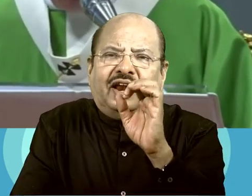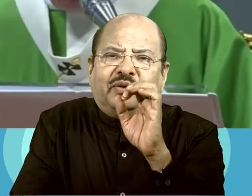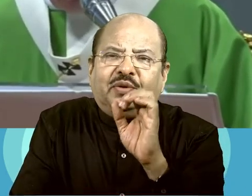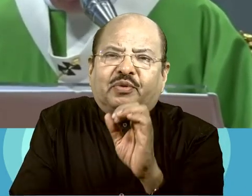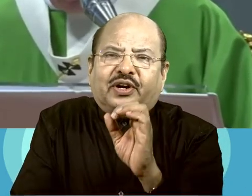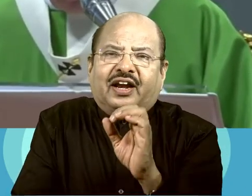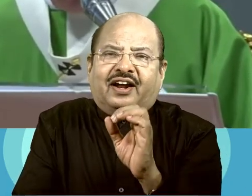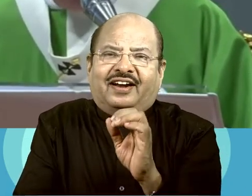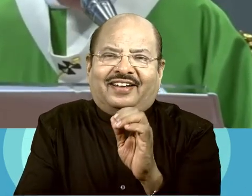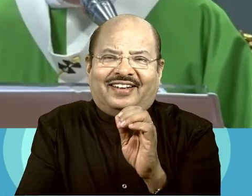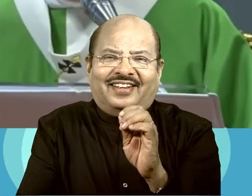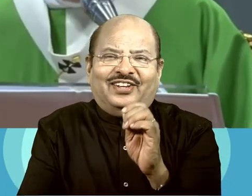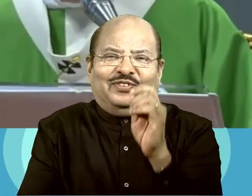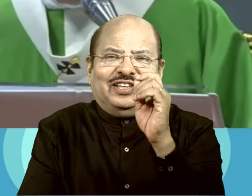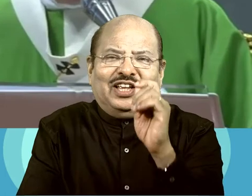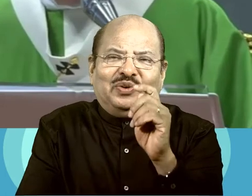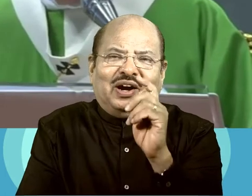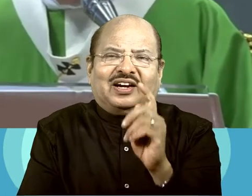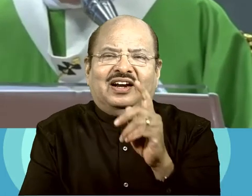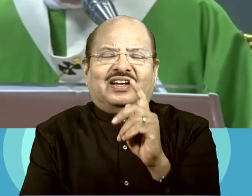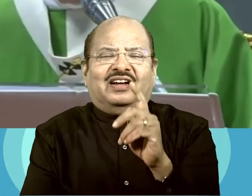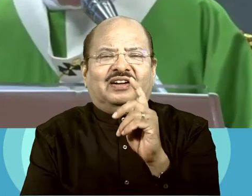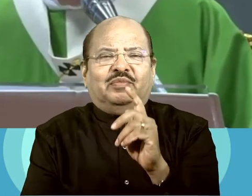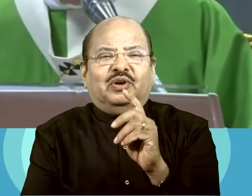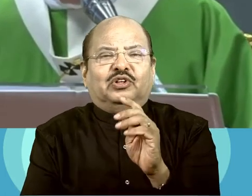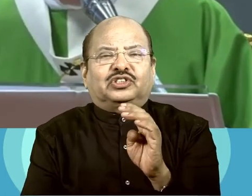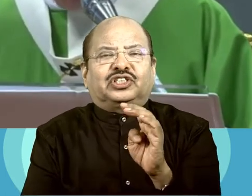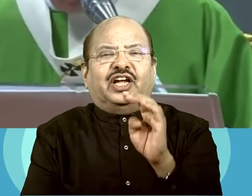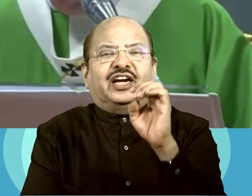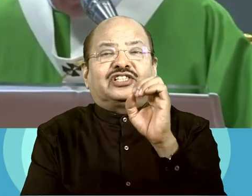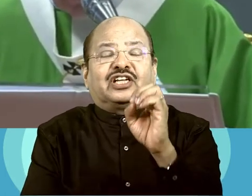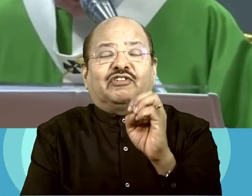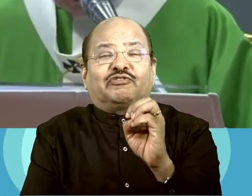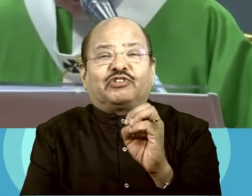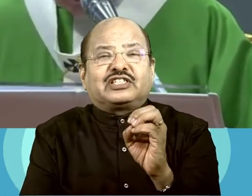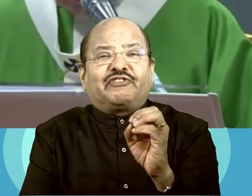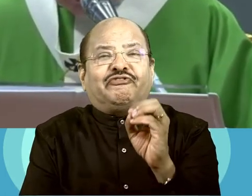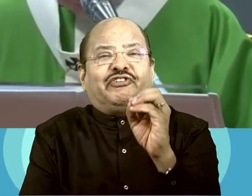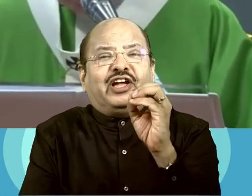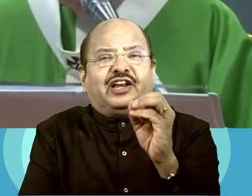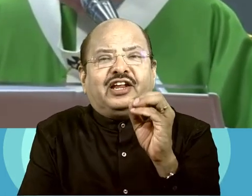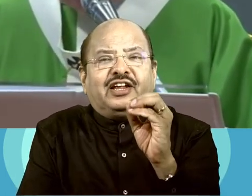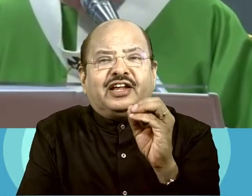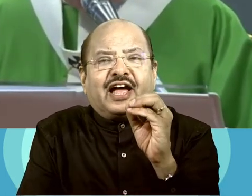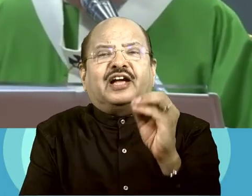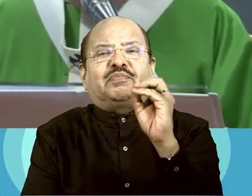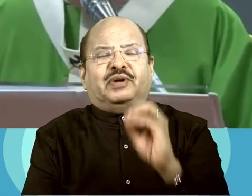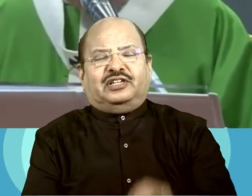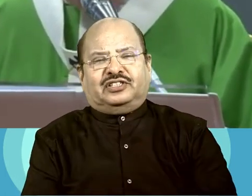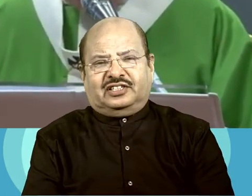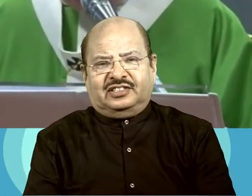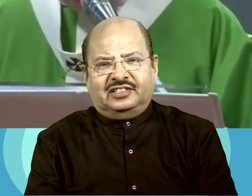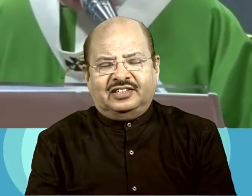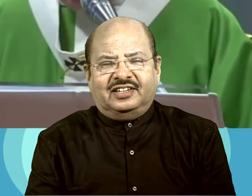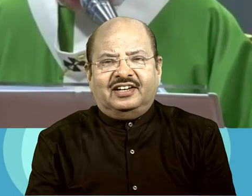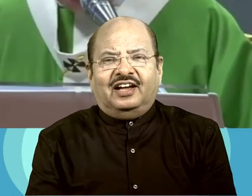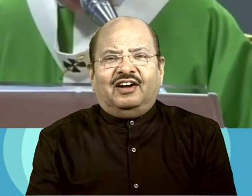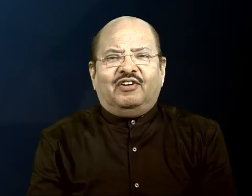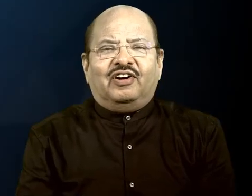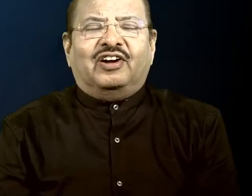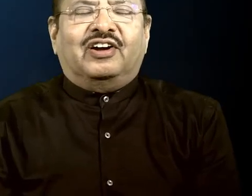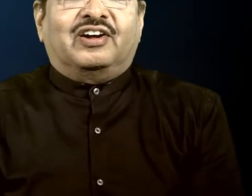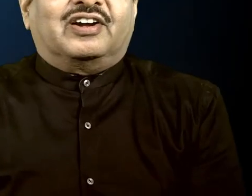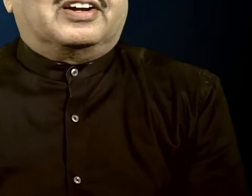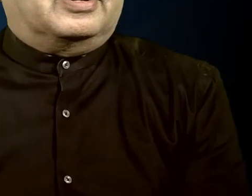ഏറ്റവും നല്ല ഒരു മോഡലാണ് യുവതി യുവാക്കൾക്ക്. ബിക്കോസ് ഷീ ഹെർസെൽഫ് വാസ് എ വെരി യങ് പേഴ്സൺ.